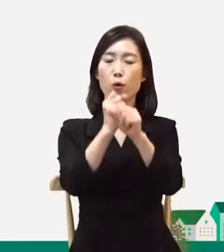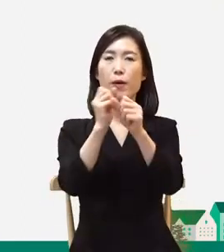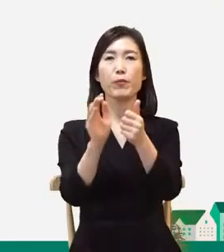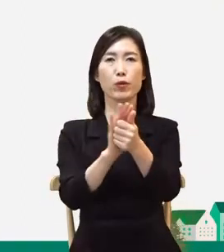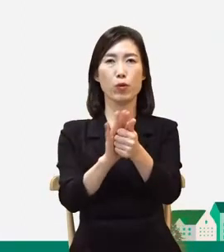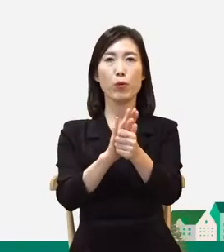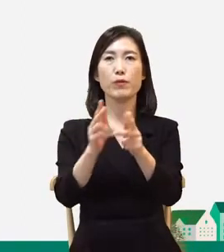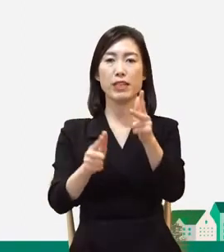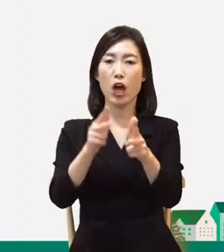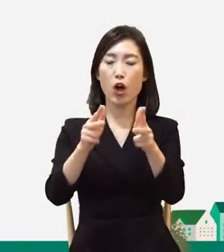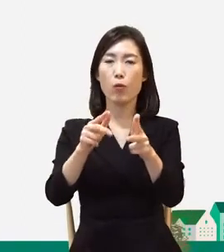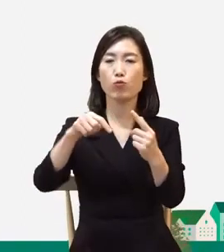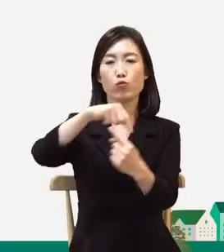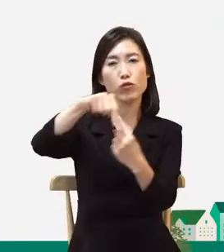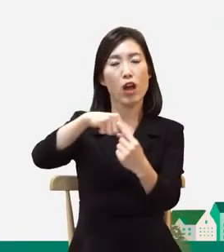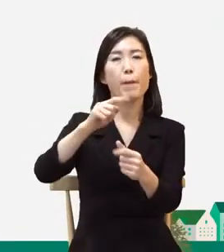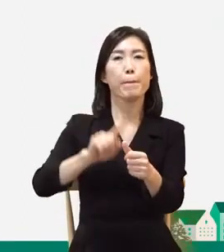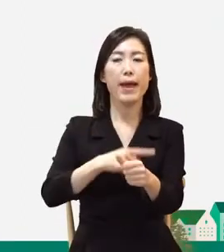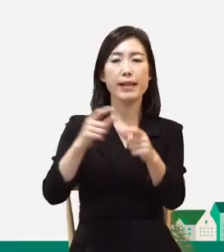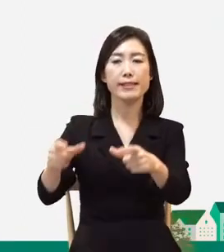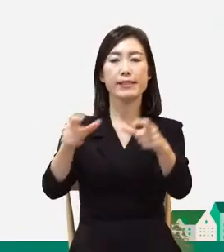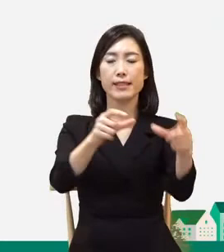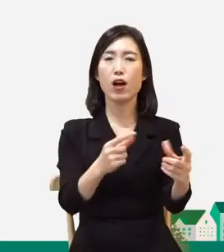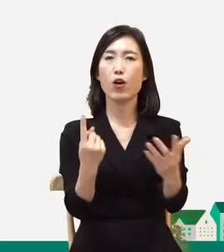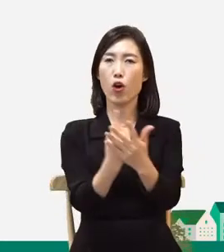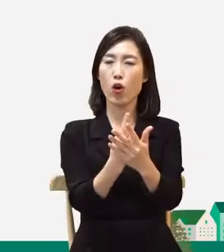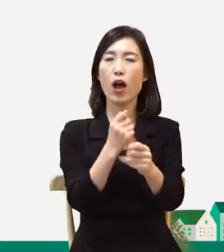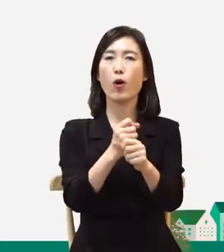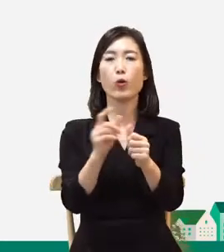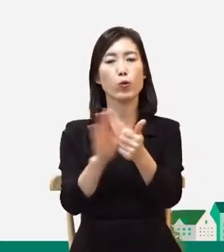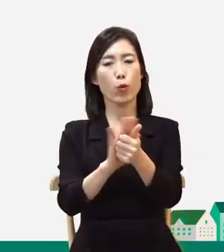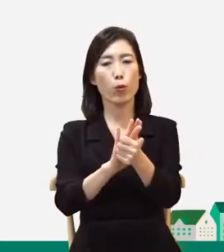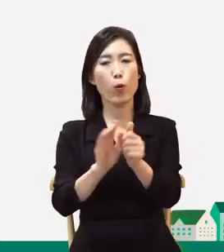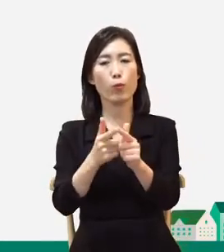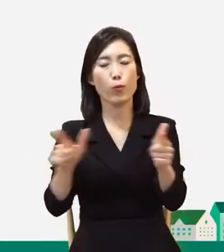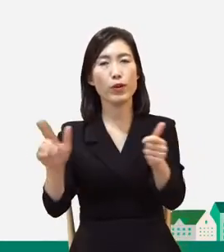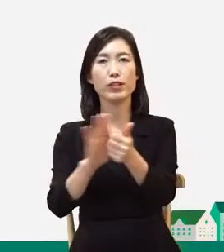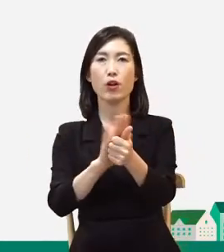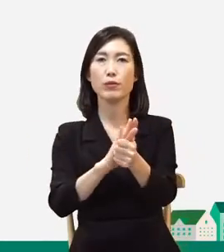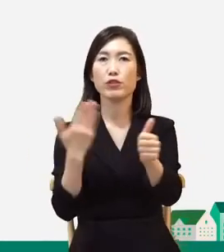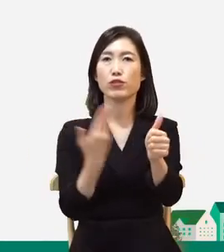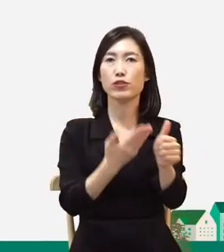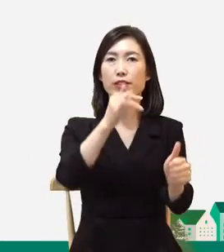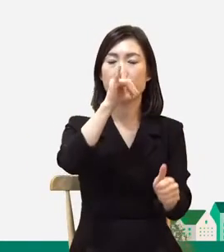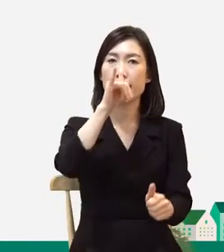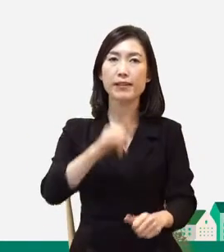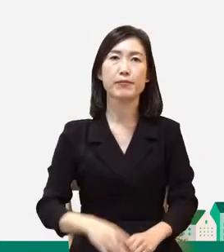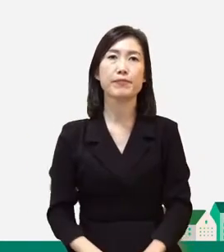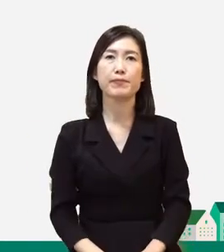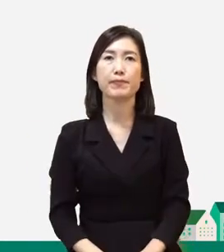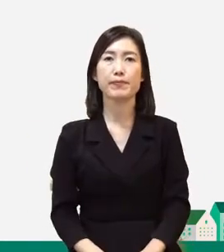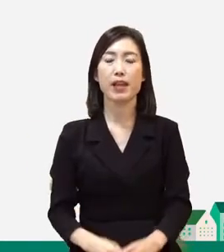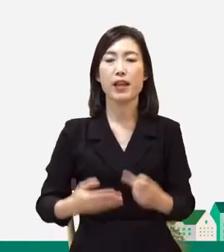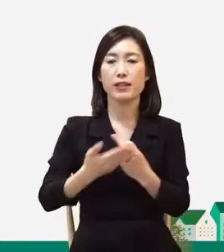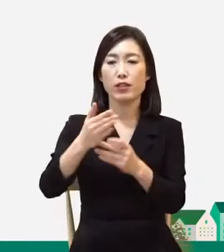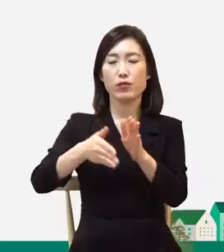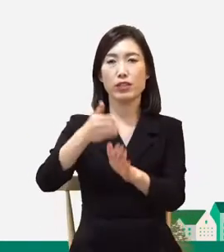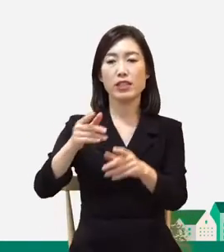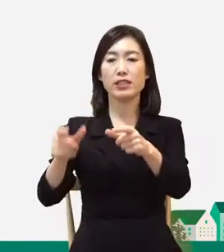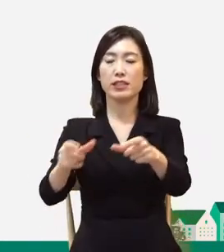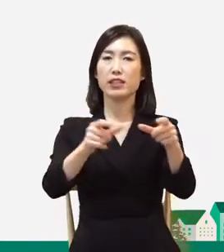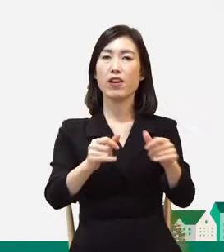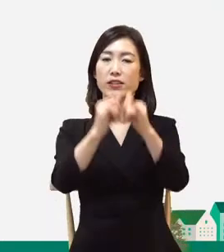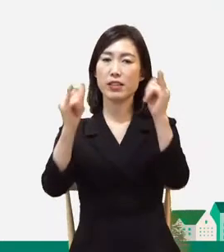지원센터 운영을 통해서 주거 지원 및 전반적인 통합 돌봄을 지원하고 있습니다. 제주시 장애인